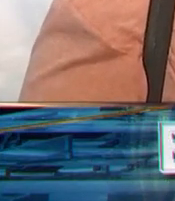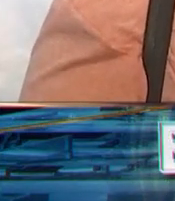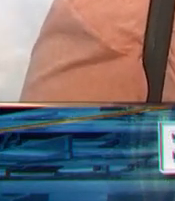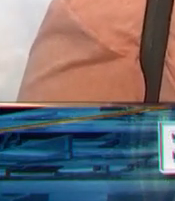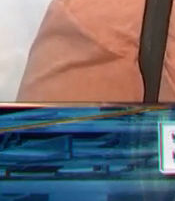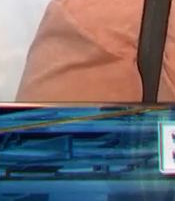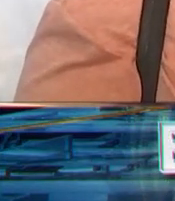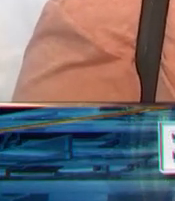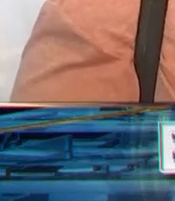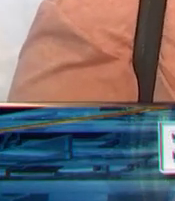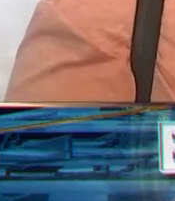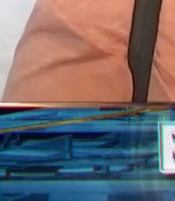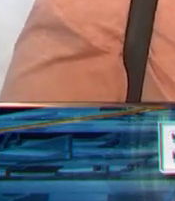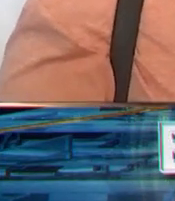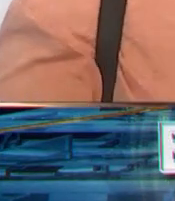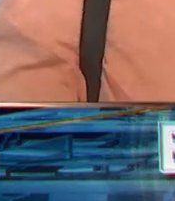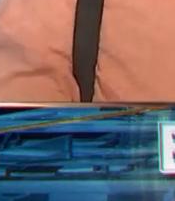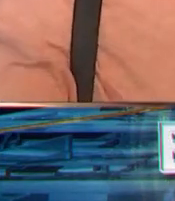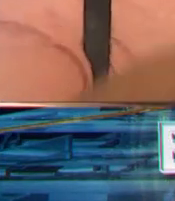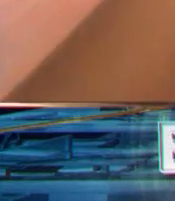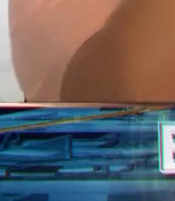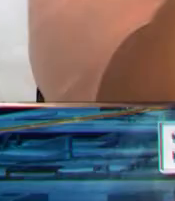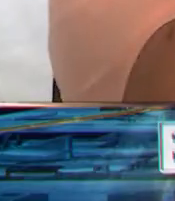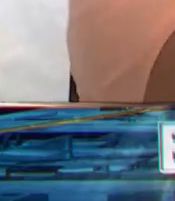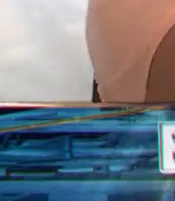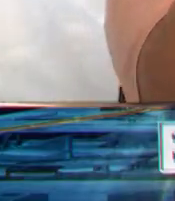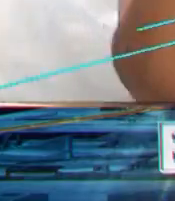күн ұйықтағанда осын айтатынбыз, үйіміз болса деп.